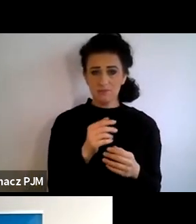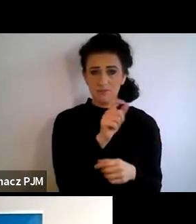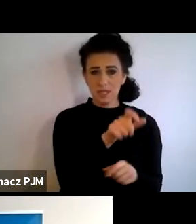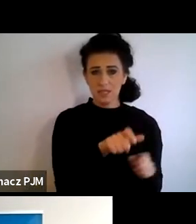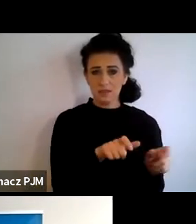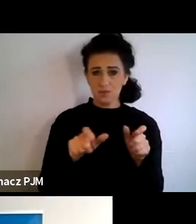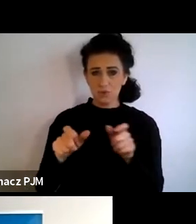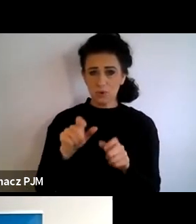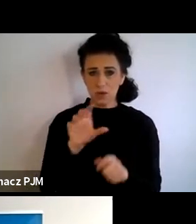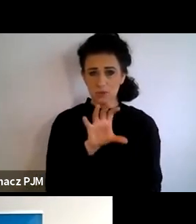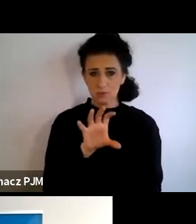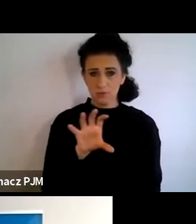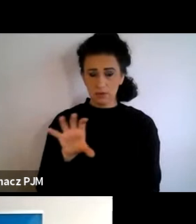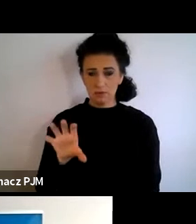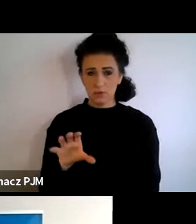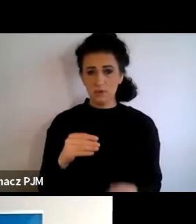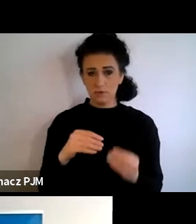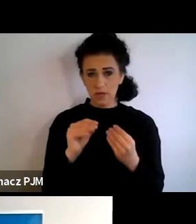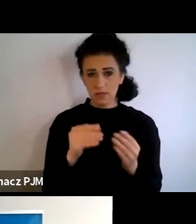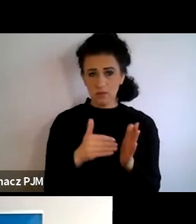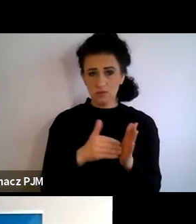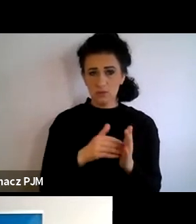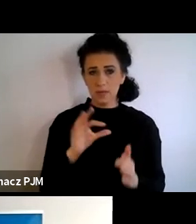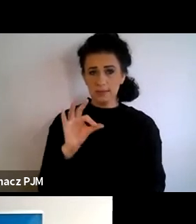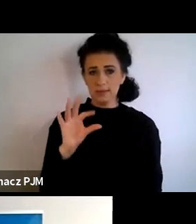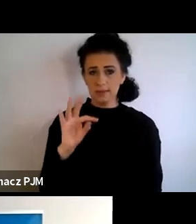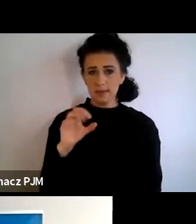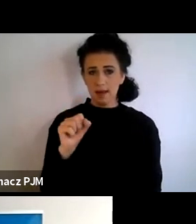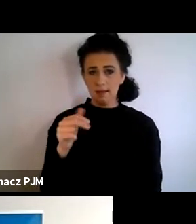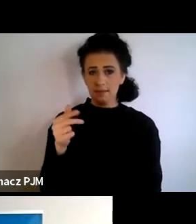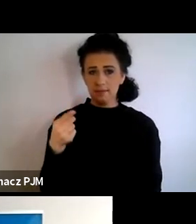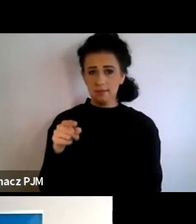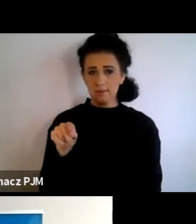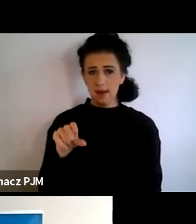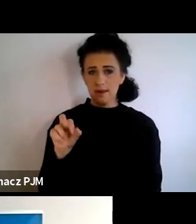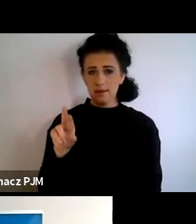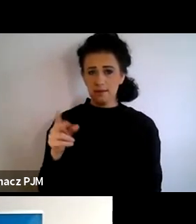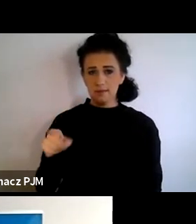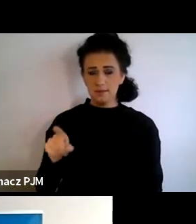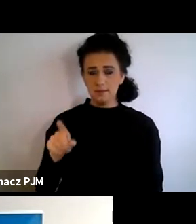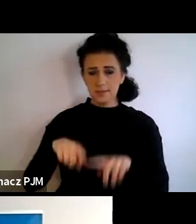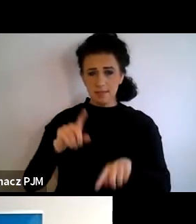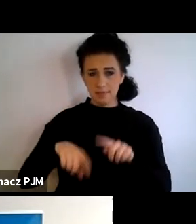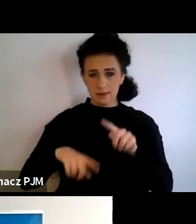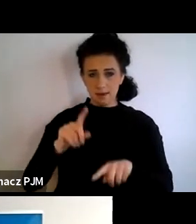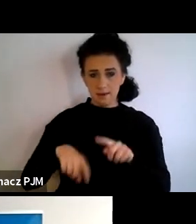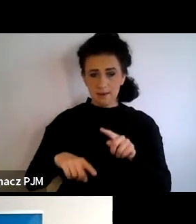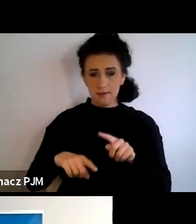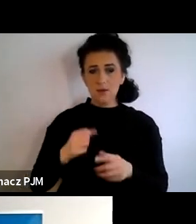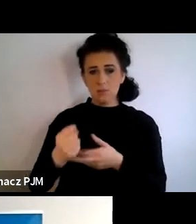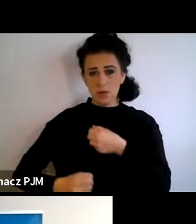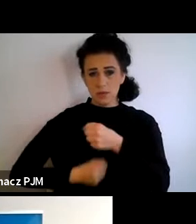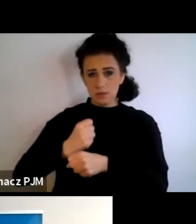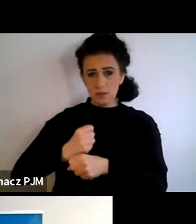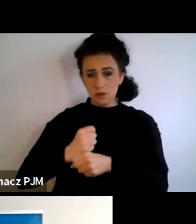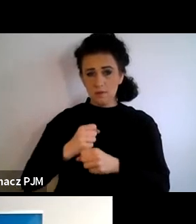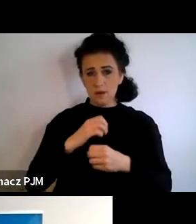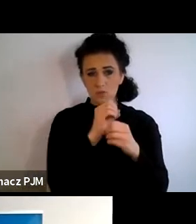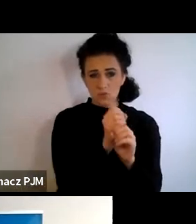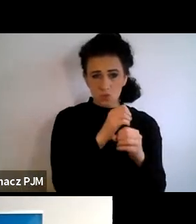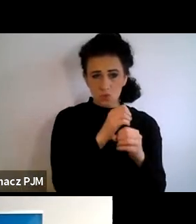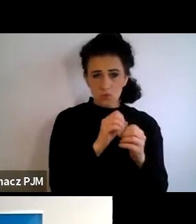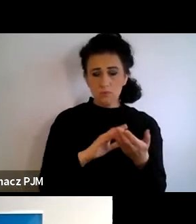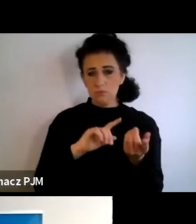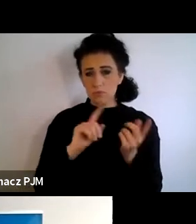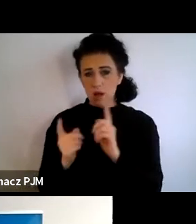dlatego bardziej powinniśmy się kierować standardami, no a jednak te aplikacje właśnie jak chociażby Microsoft Teams czy Zoom jednak budowane są